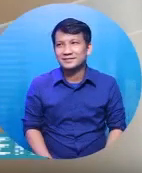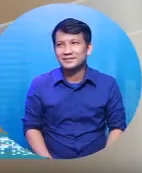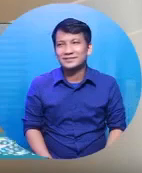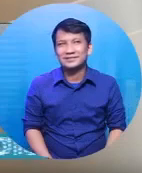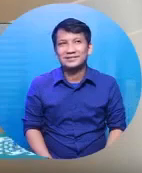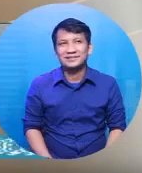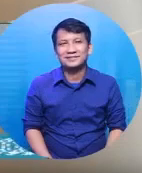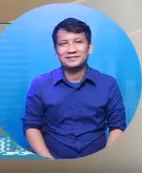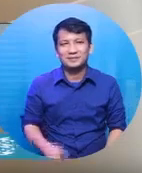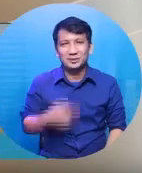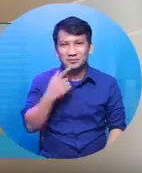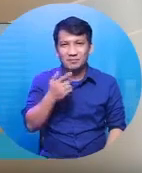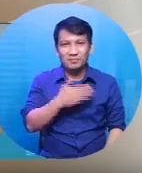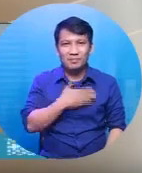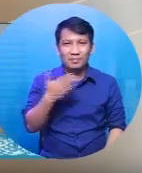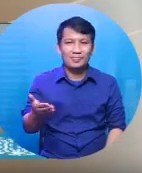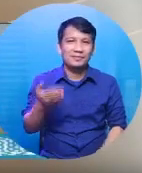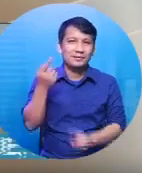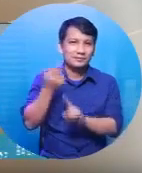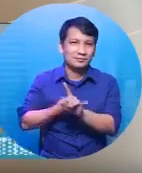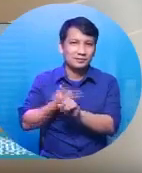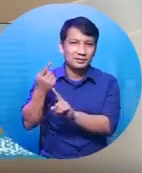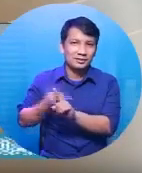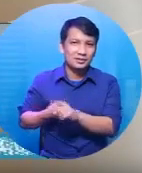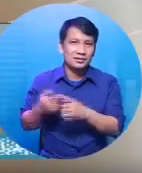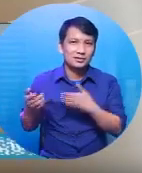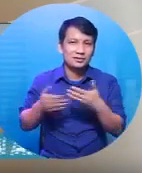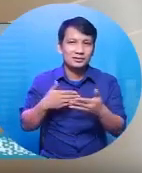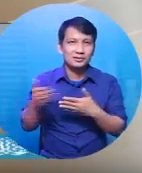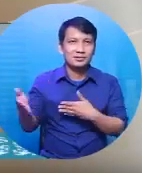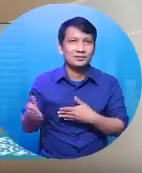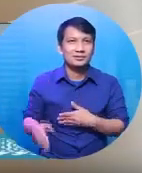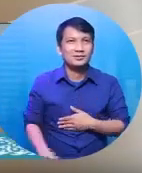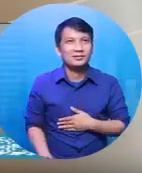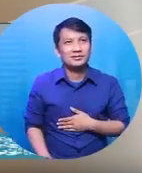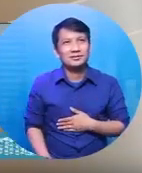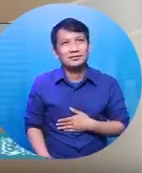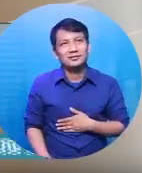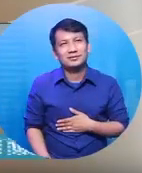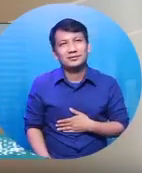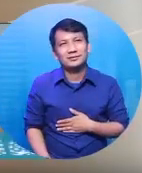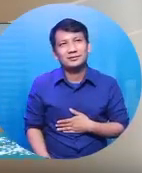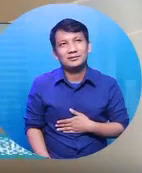Kaya nga, Nay, magkusa siya buwan-buwan. So parang pag-uobliga na rin yun.